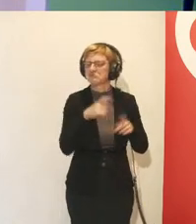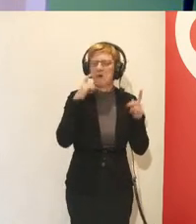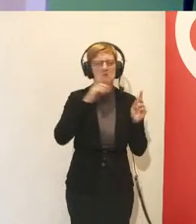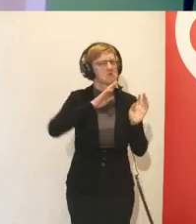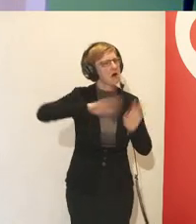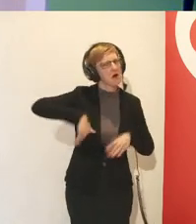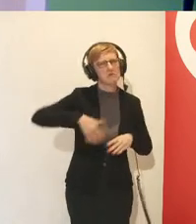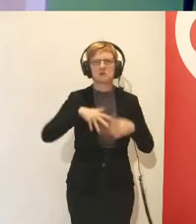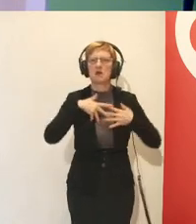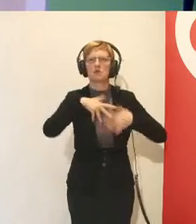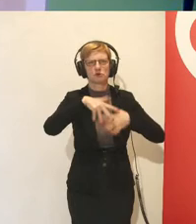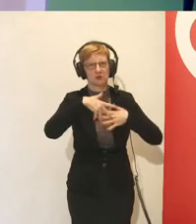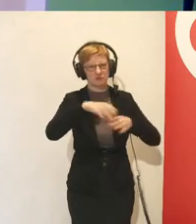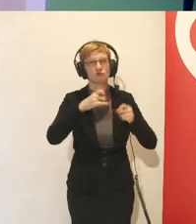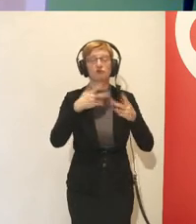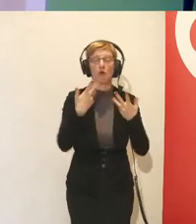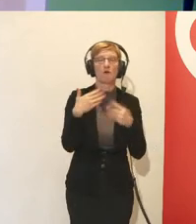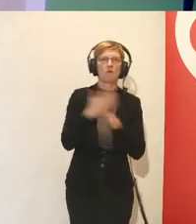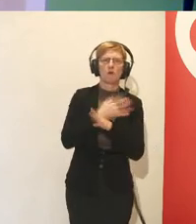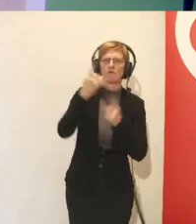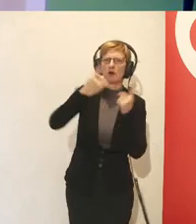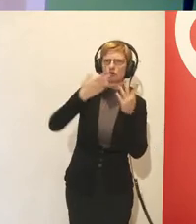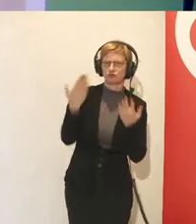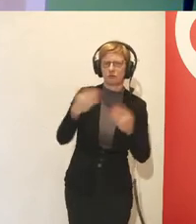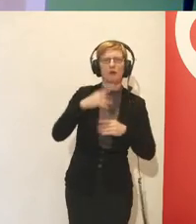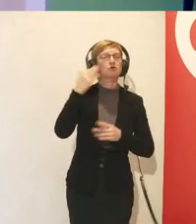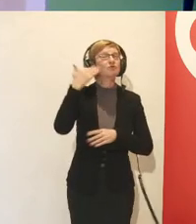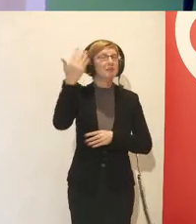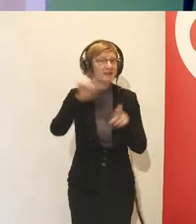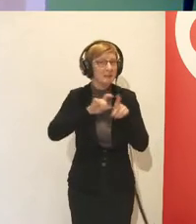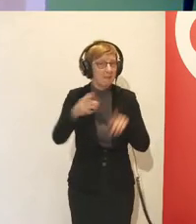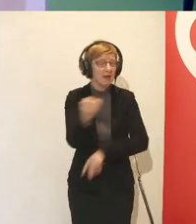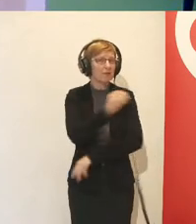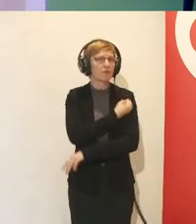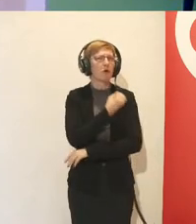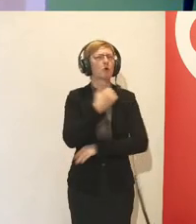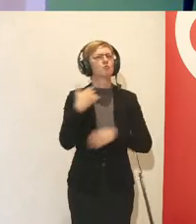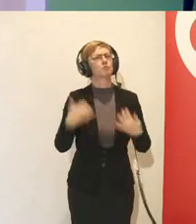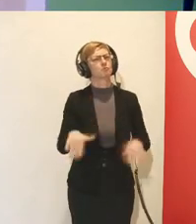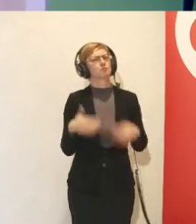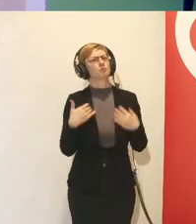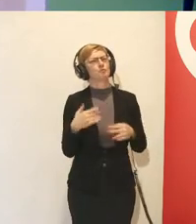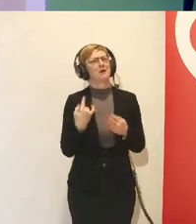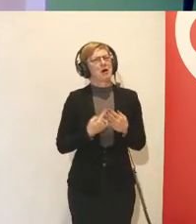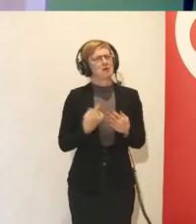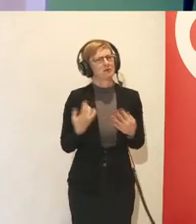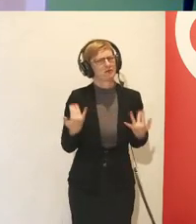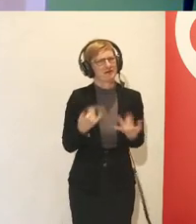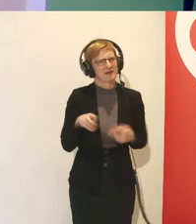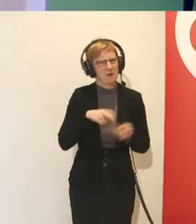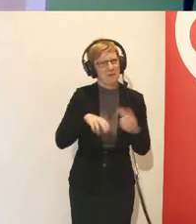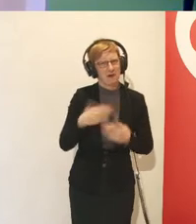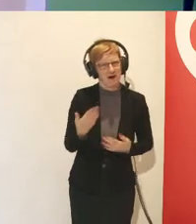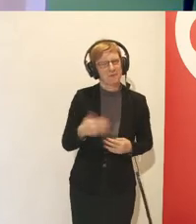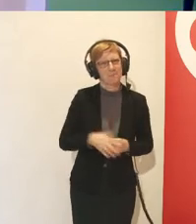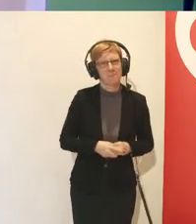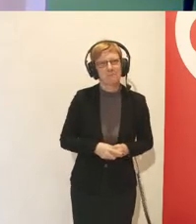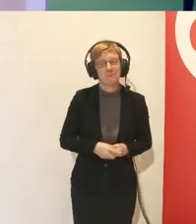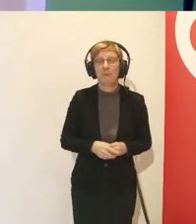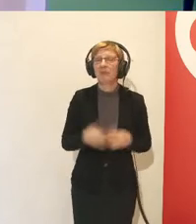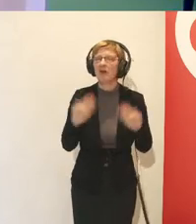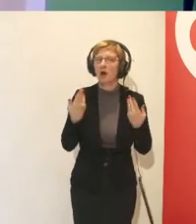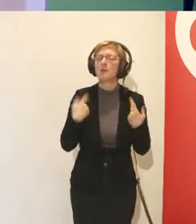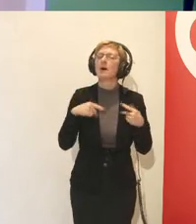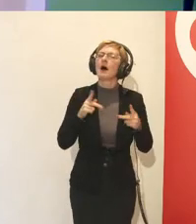auch nach meinem kontext vom impfen wird es eine herausforderung sein und dementsprechend glaube ich dass man auch ein bisschen besser hätte